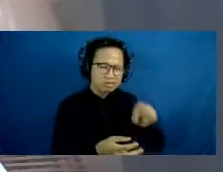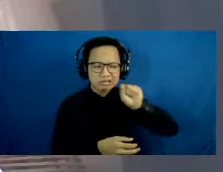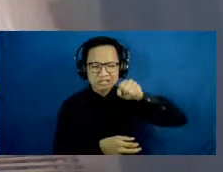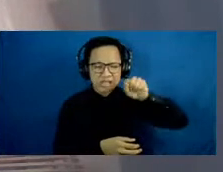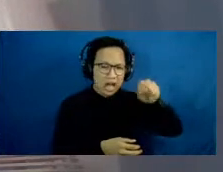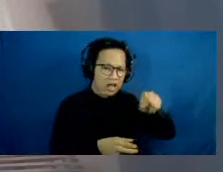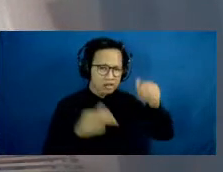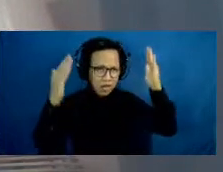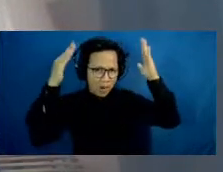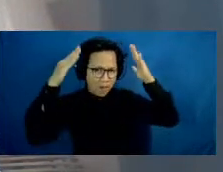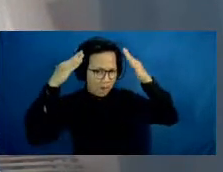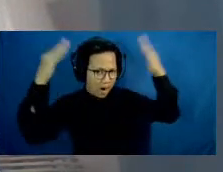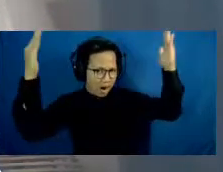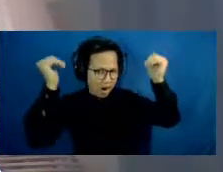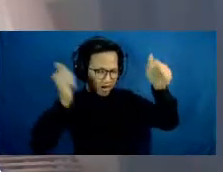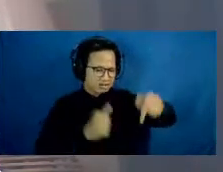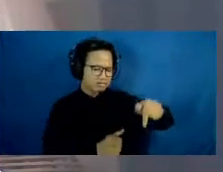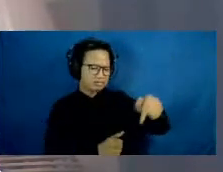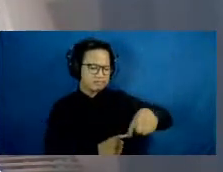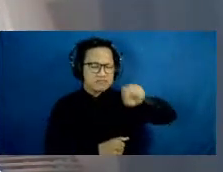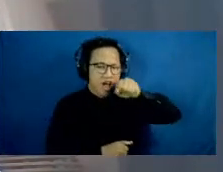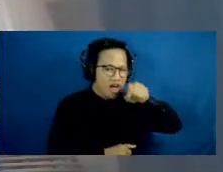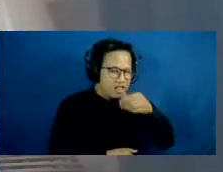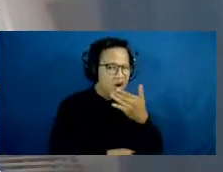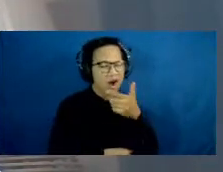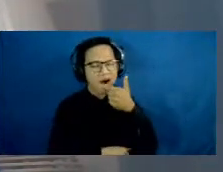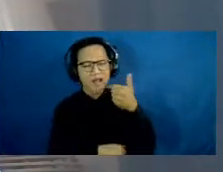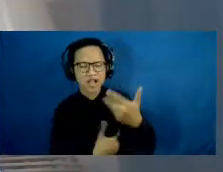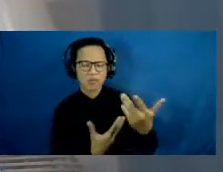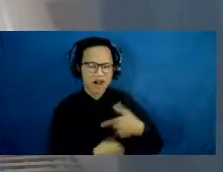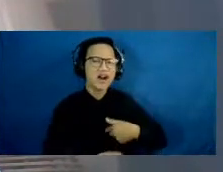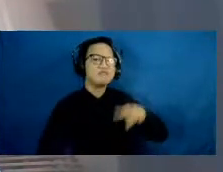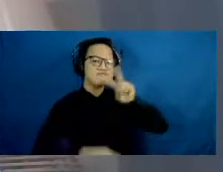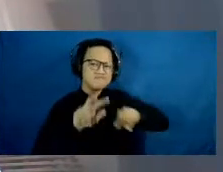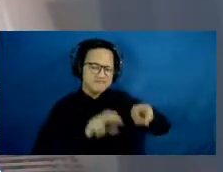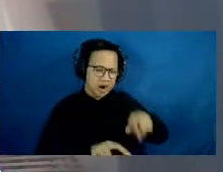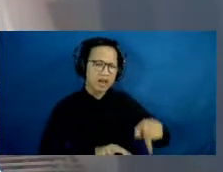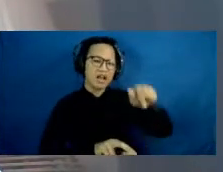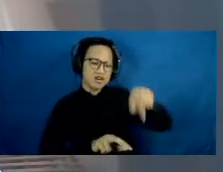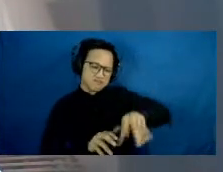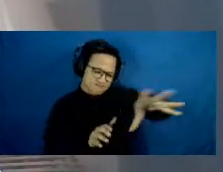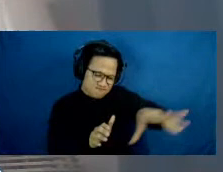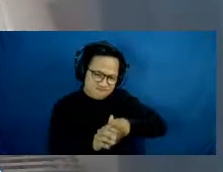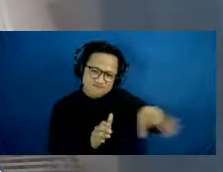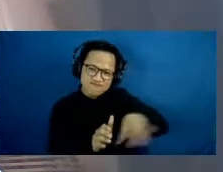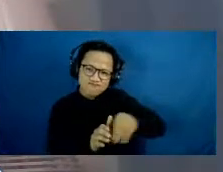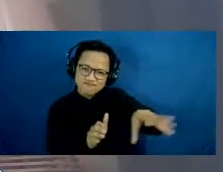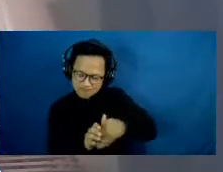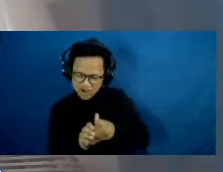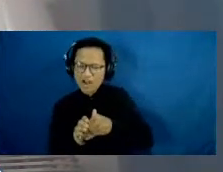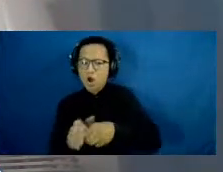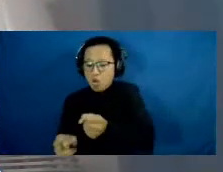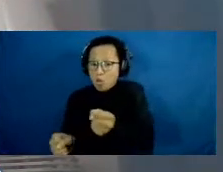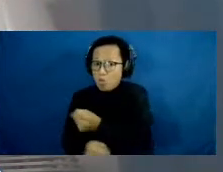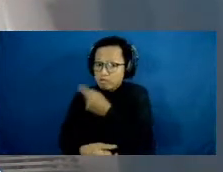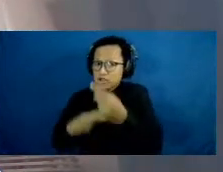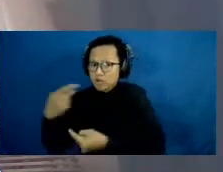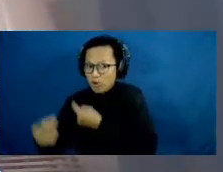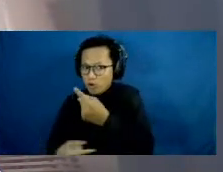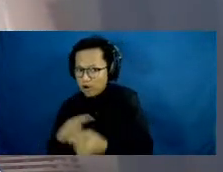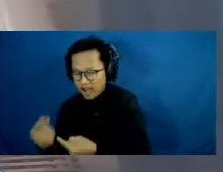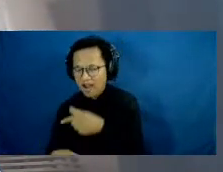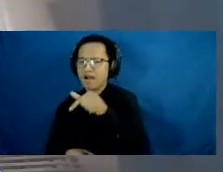sate Padang yang ada di Padang ini gitu. Jadi dan ini kita bikin story-nya. Kita bikin story-nya, jadi buat teman-teman yang punya usaha